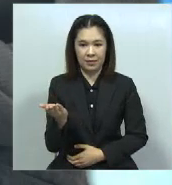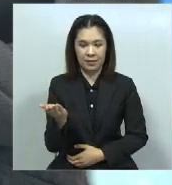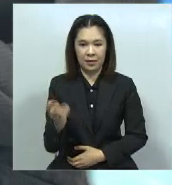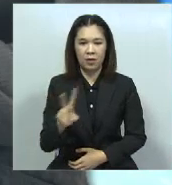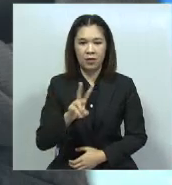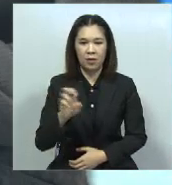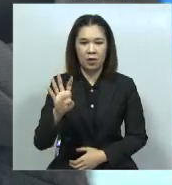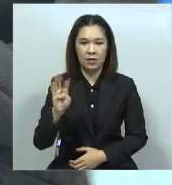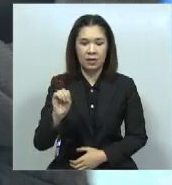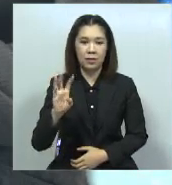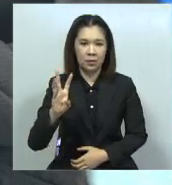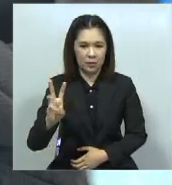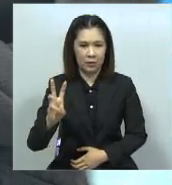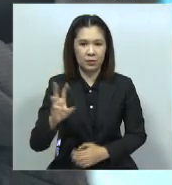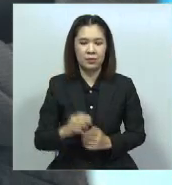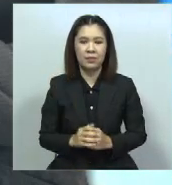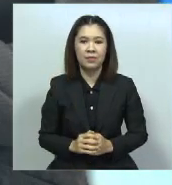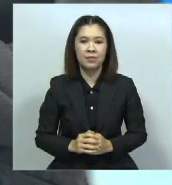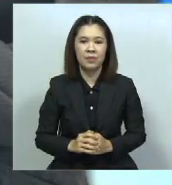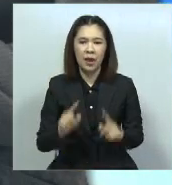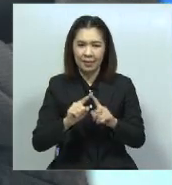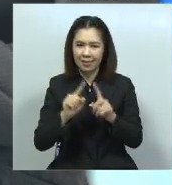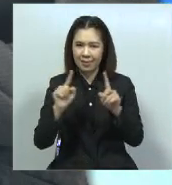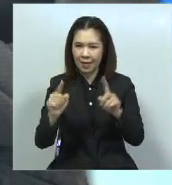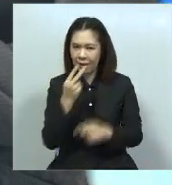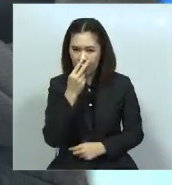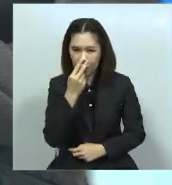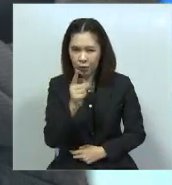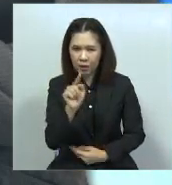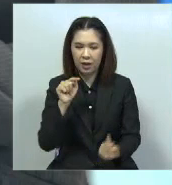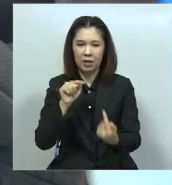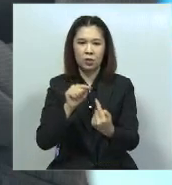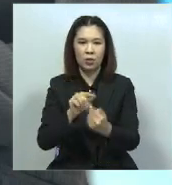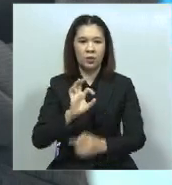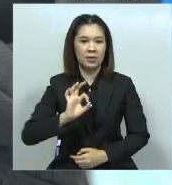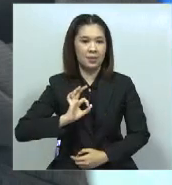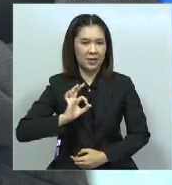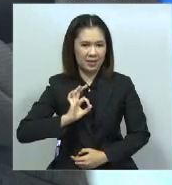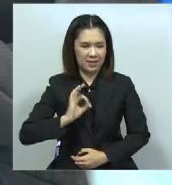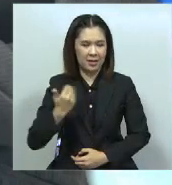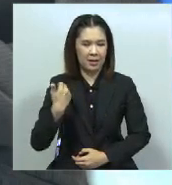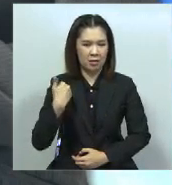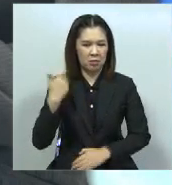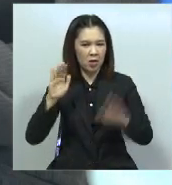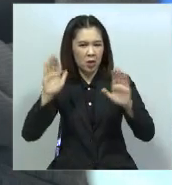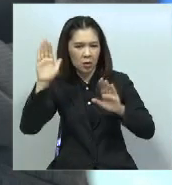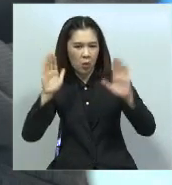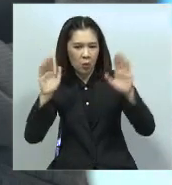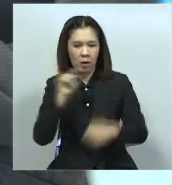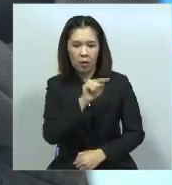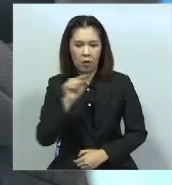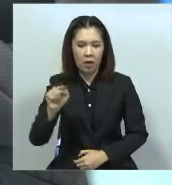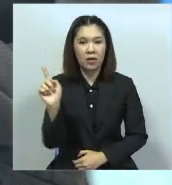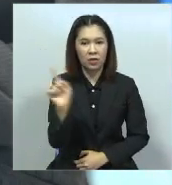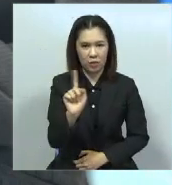ที่246เสียงนะคะแต่ก็ต้องจับตาดูนะคะว่าในส่วนของสมาชิกพรรคจะโหวตให้กับฝั่งตรงข้